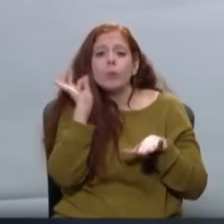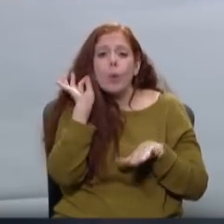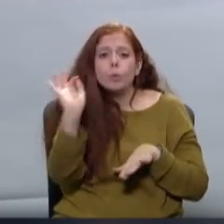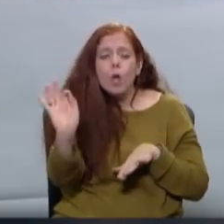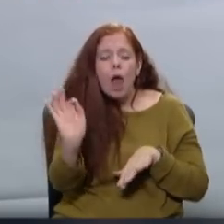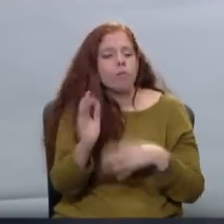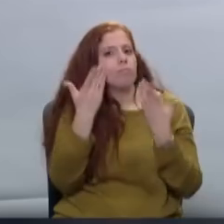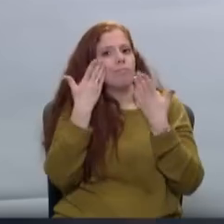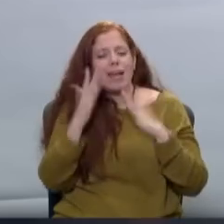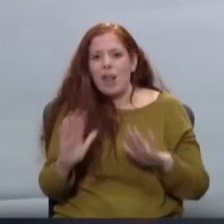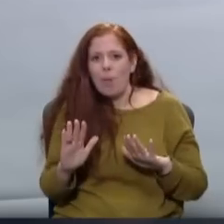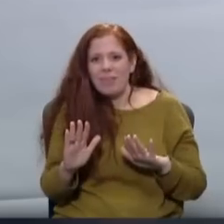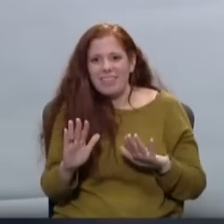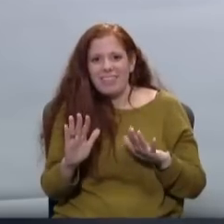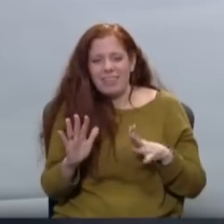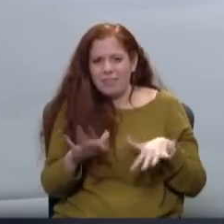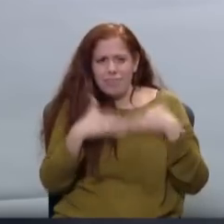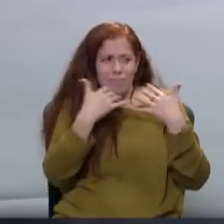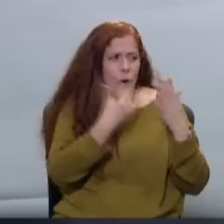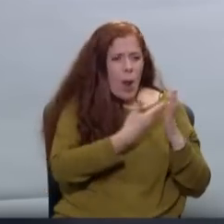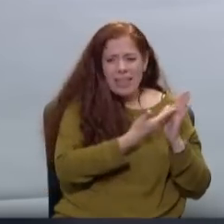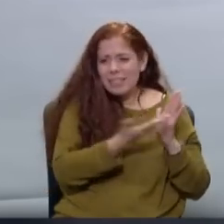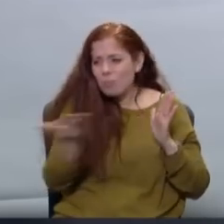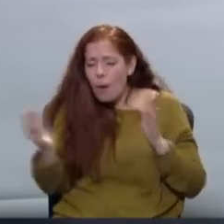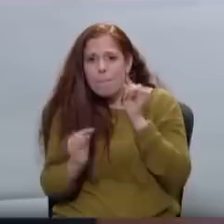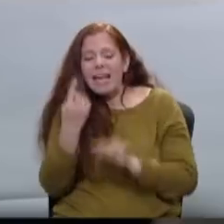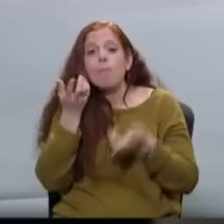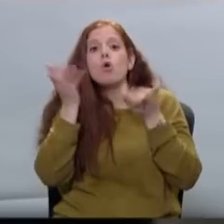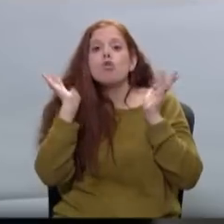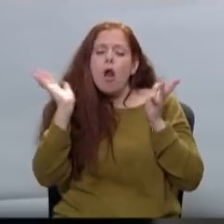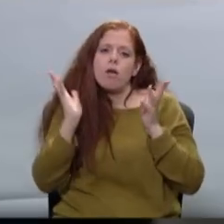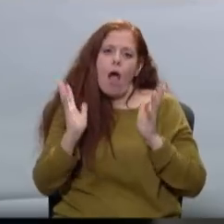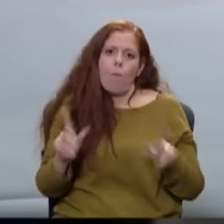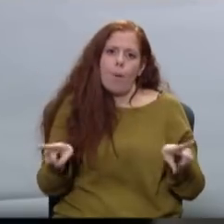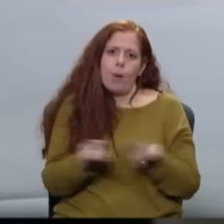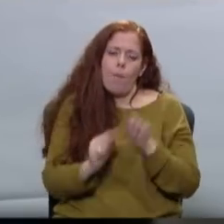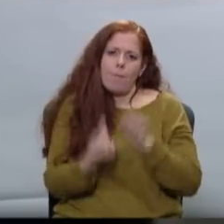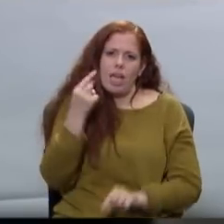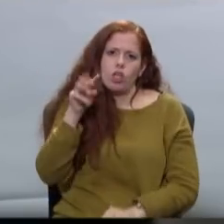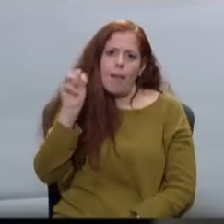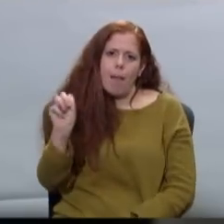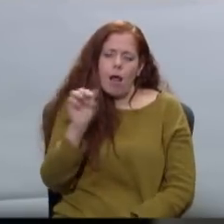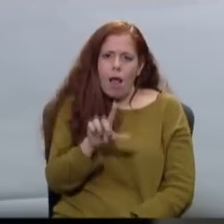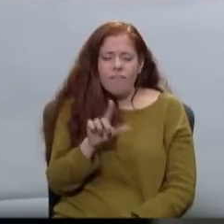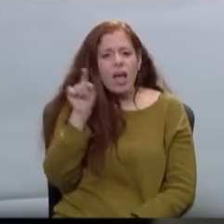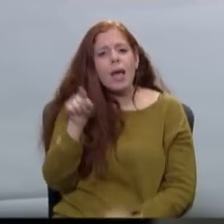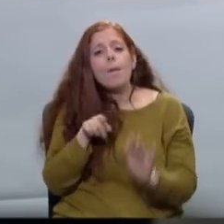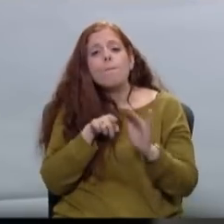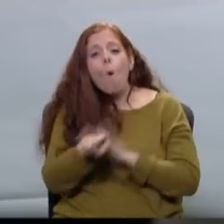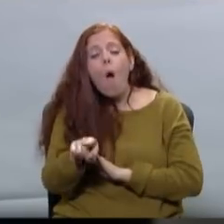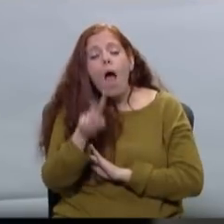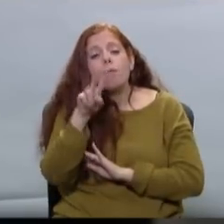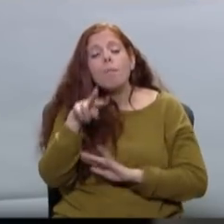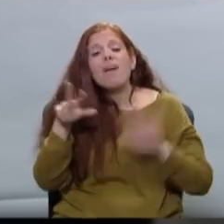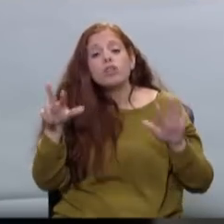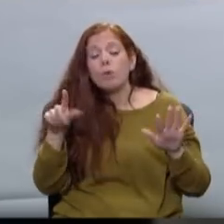מכיר בקשת הסיפורים מקרים כל כך חמורים כמו המקרה של מלכה לייפר. היא בורחת ב-2008